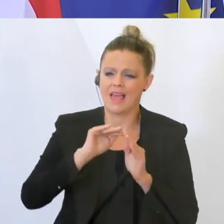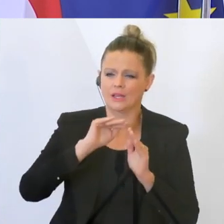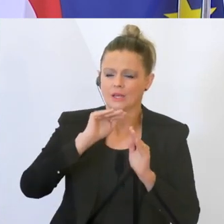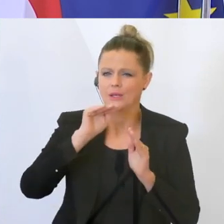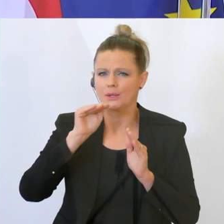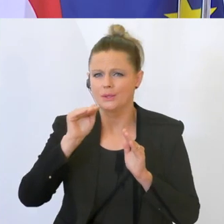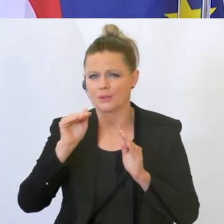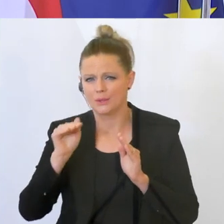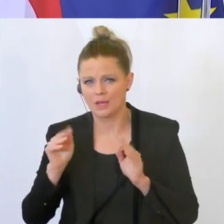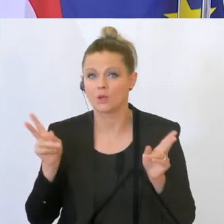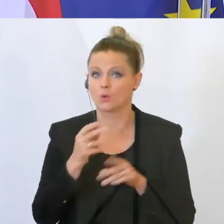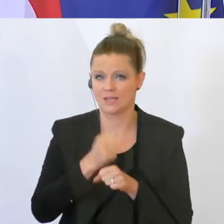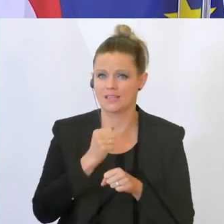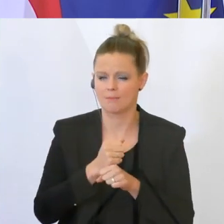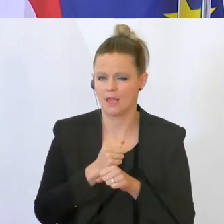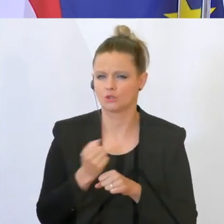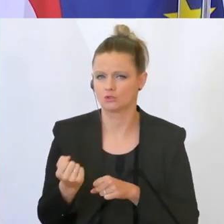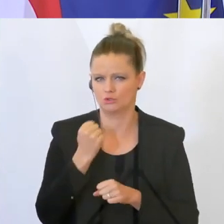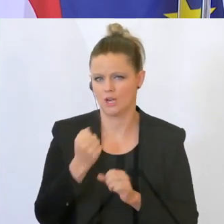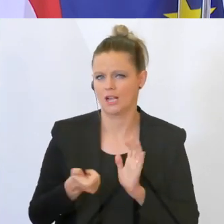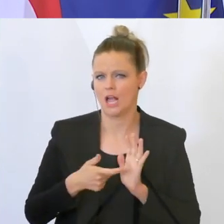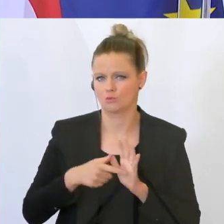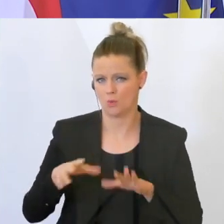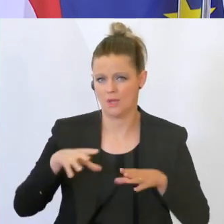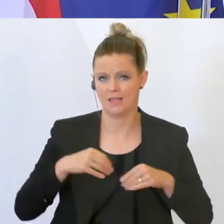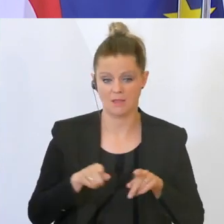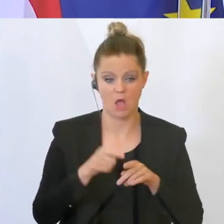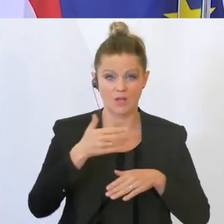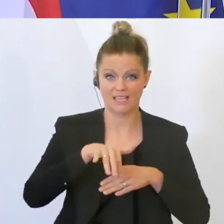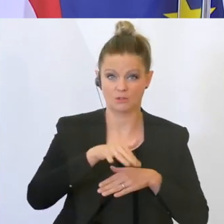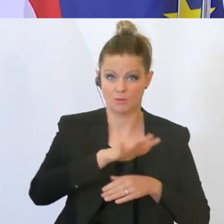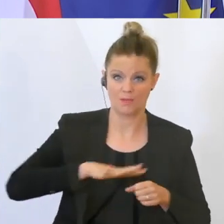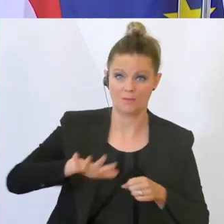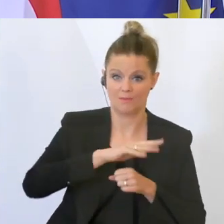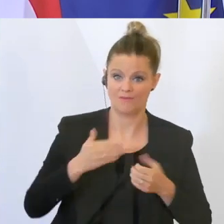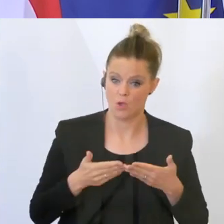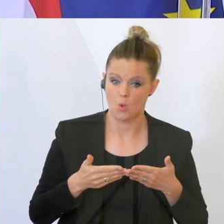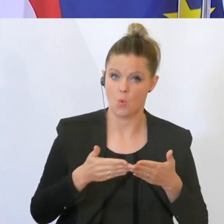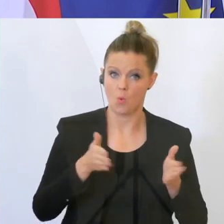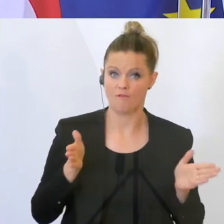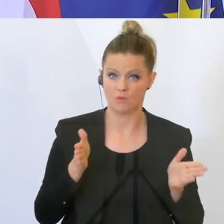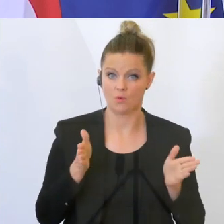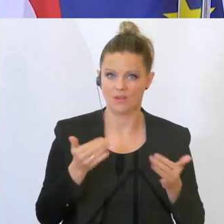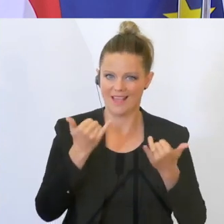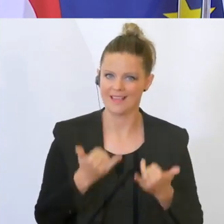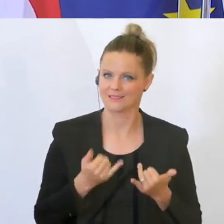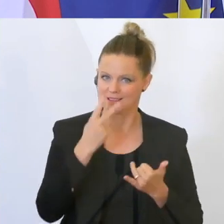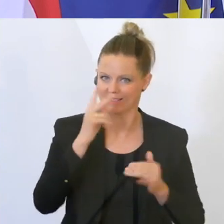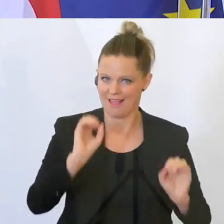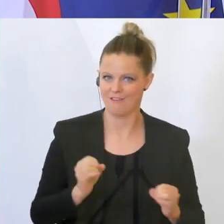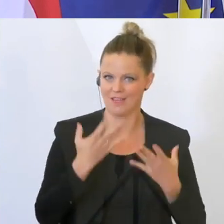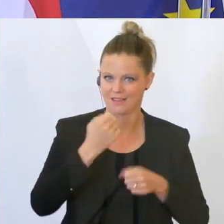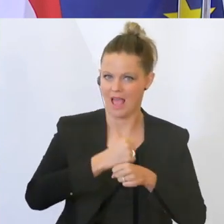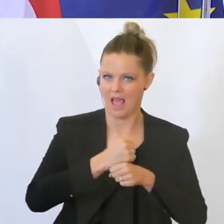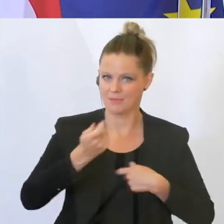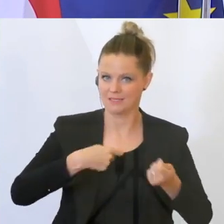aber wird die Kurzarbeit noch stärker in Anspruch genommen. Auch in der Gastronomie durch die Eröffnung sehen wir erste Effekte am